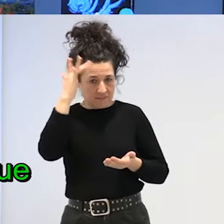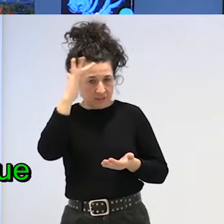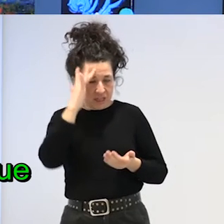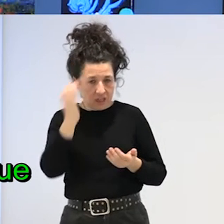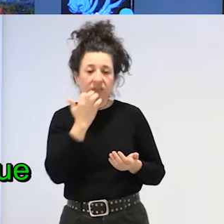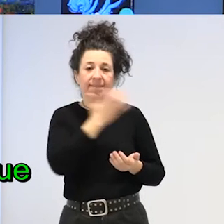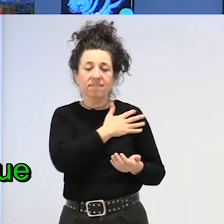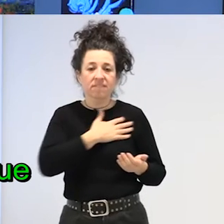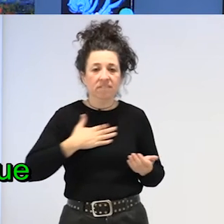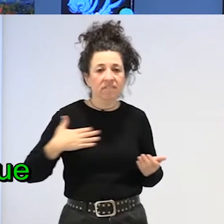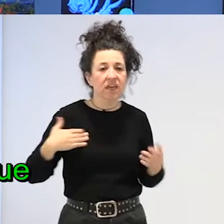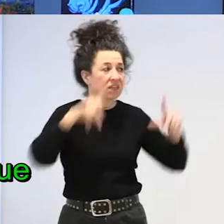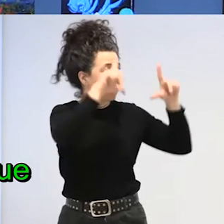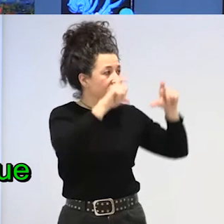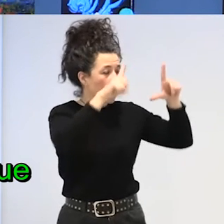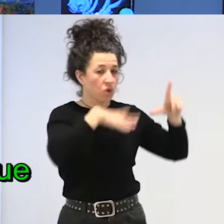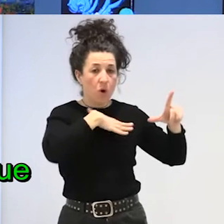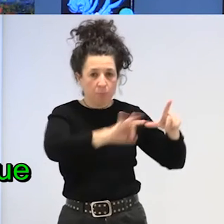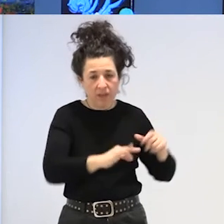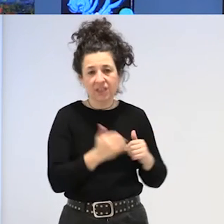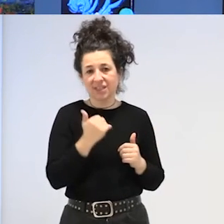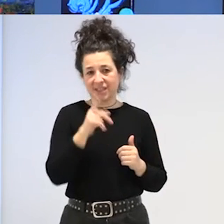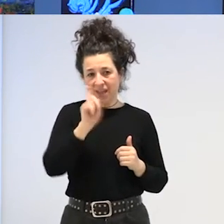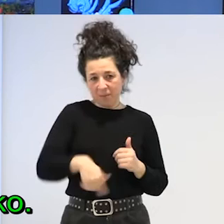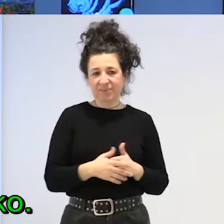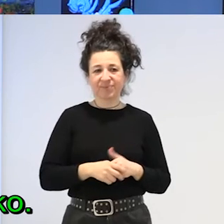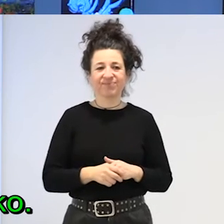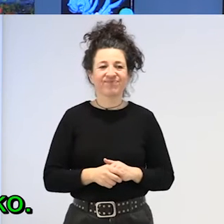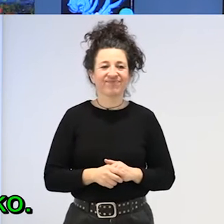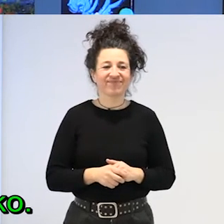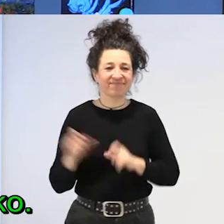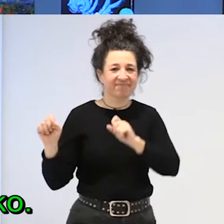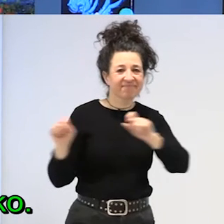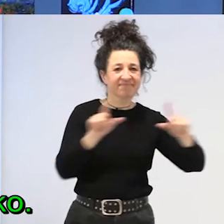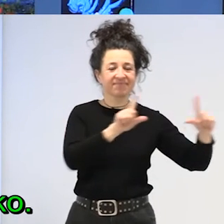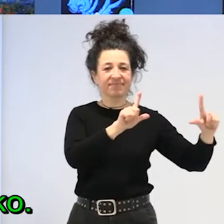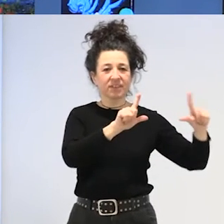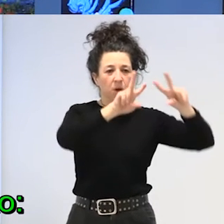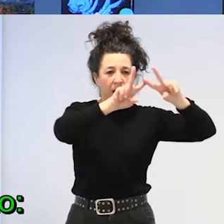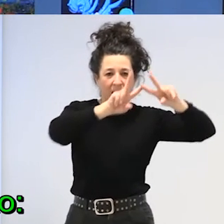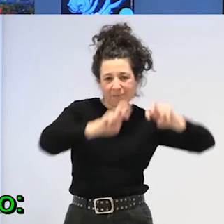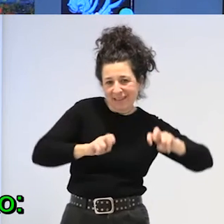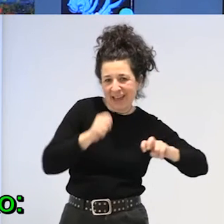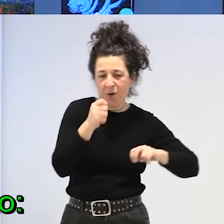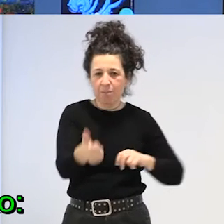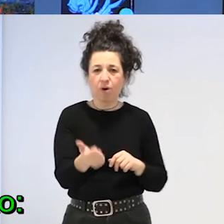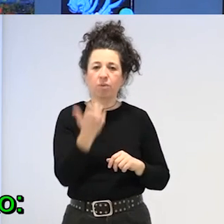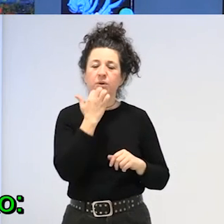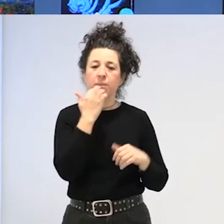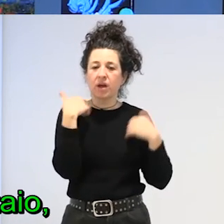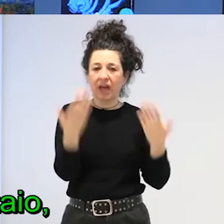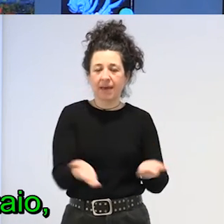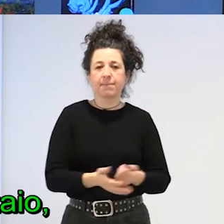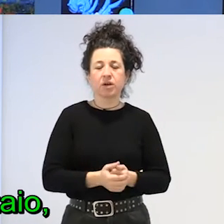nahi baldin badozue argazkia bota edo ba, handeko zuen ikerketak egiteko. Baina adibide batzuk